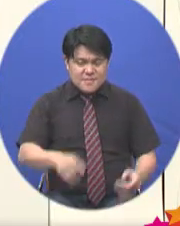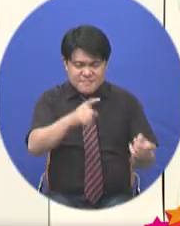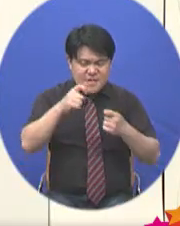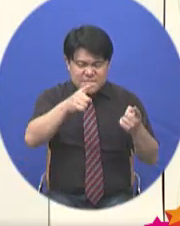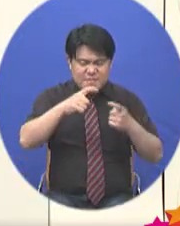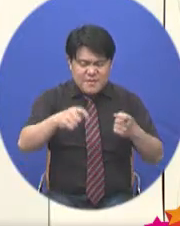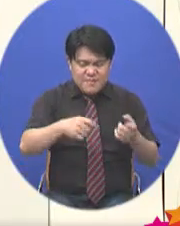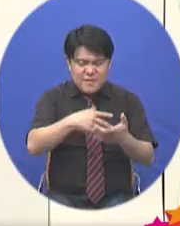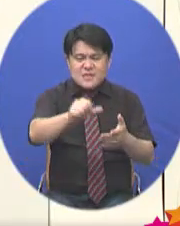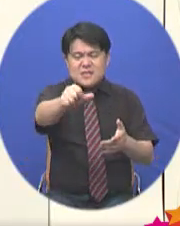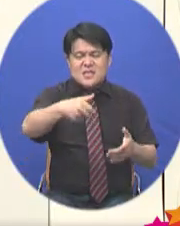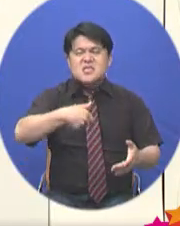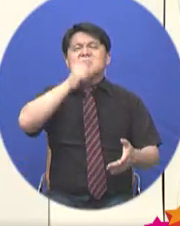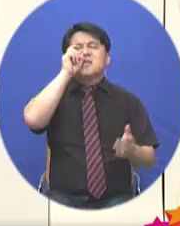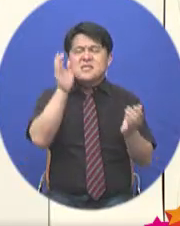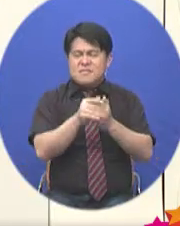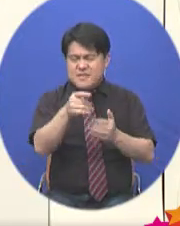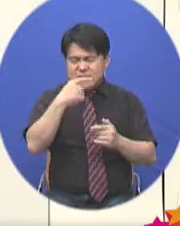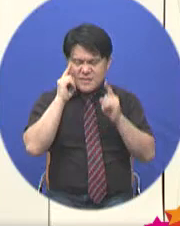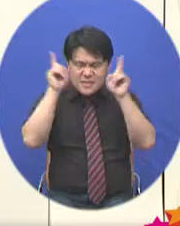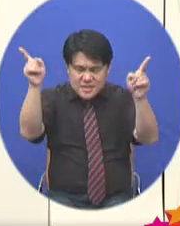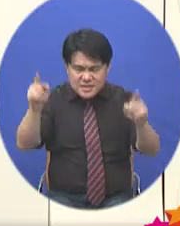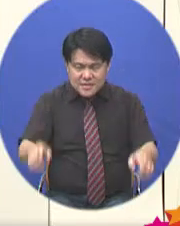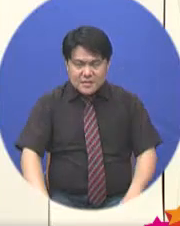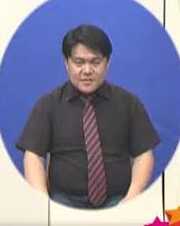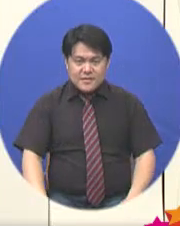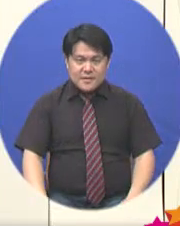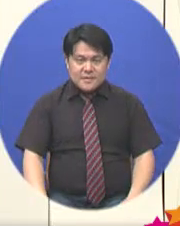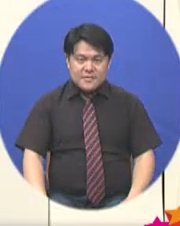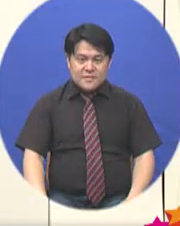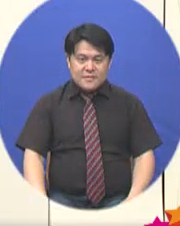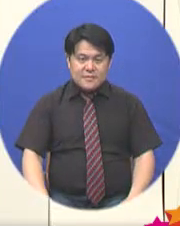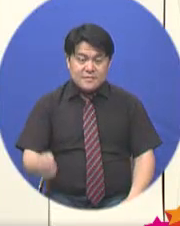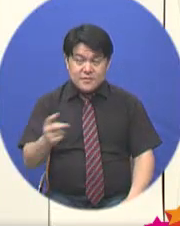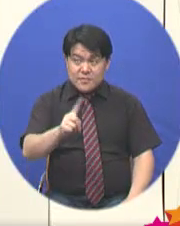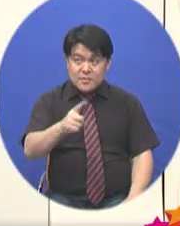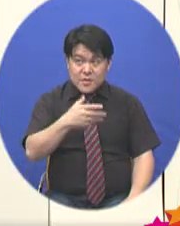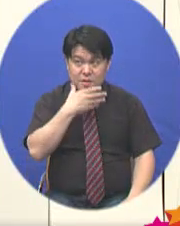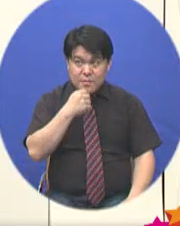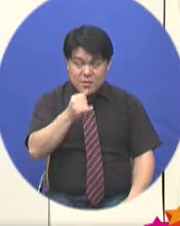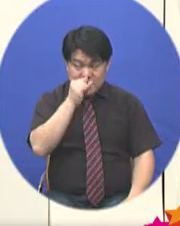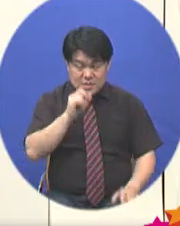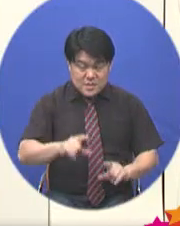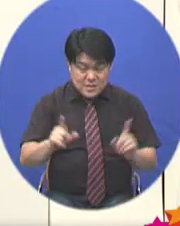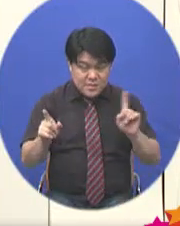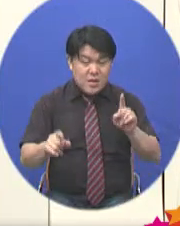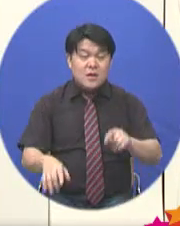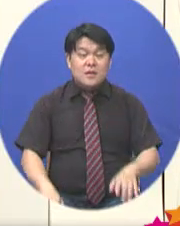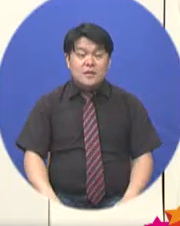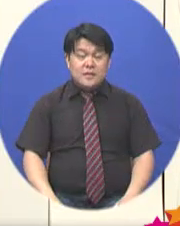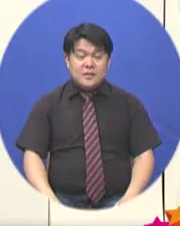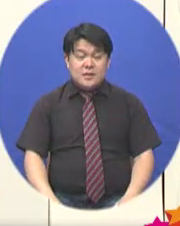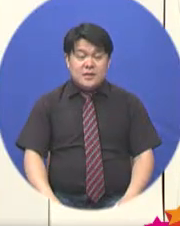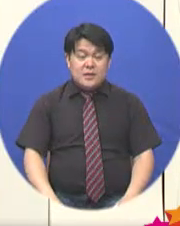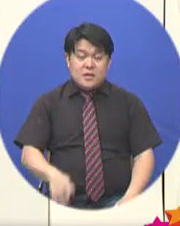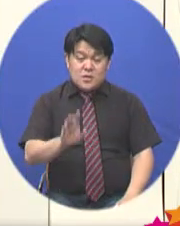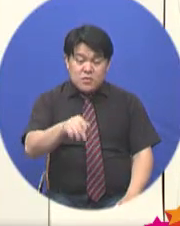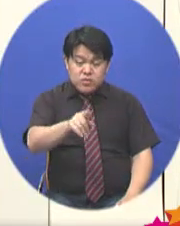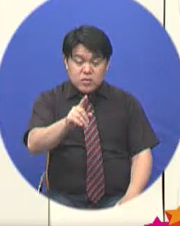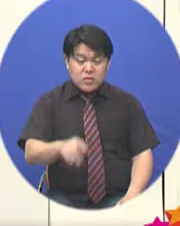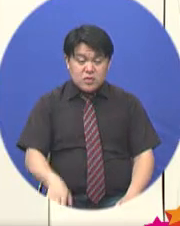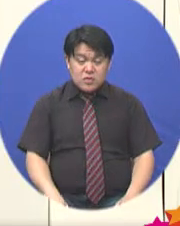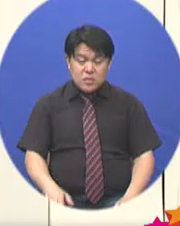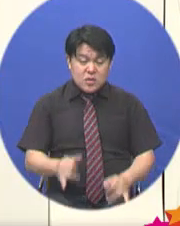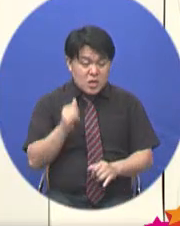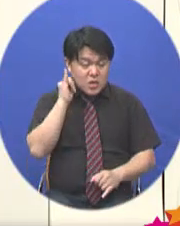6병이나 둘이서 아이고. 드셨어. 그 하루 또 신청했지. 복덩어리 나오는 날 그냥. 박재권님. 그러니까 예. 그날 또 연결